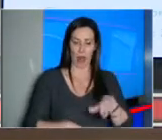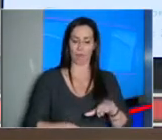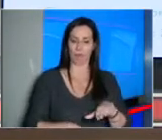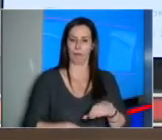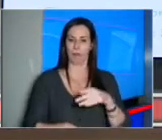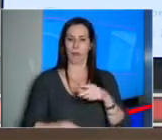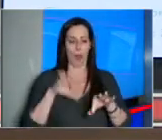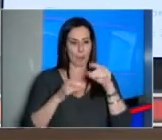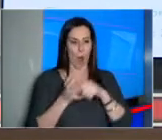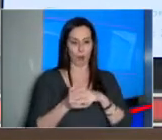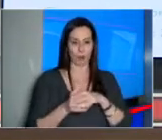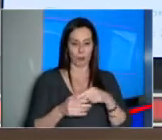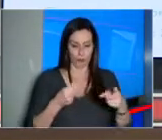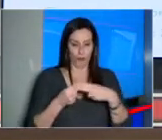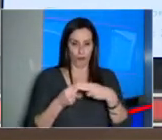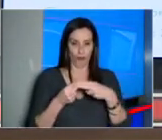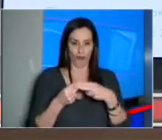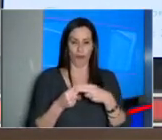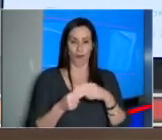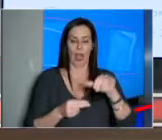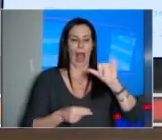במבט לבחירות, הממשמשות ובאות,